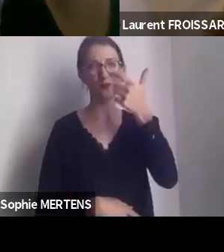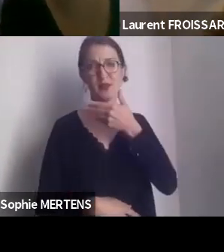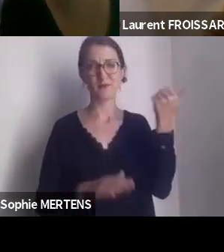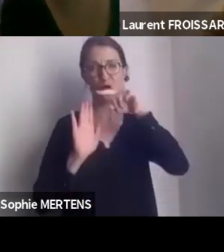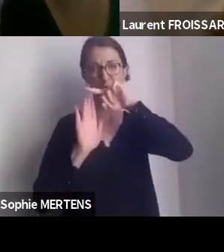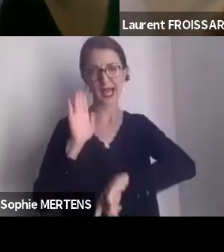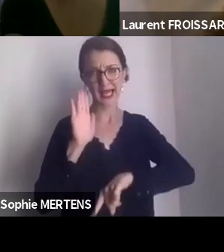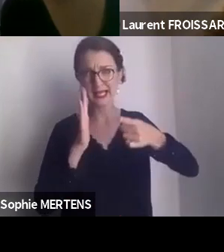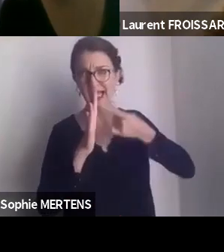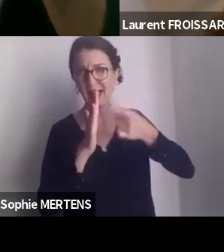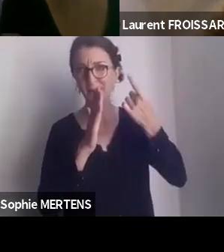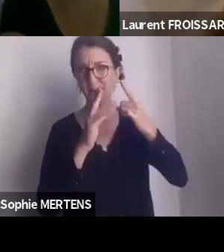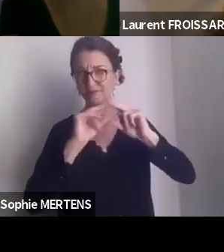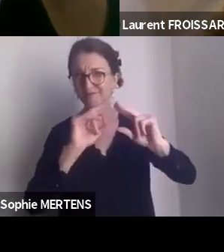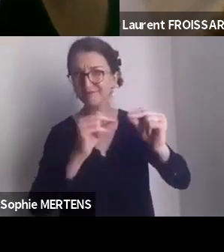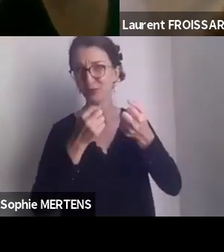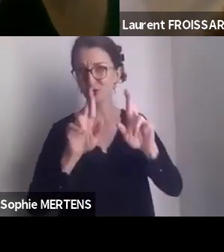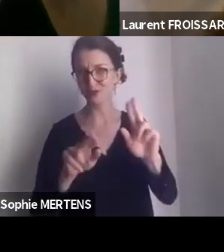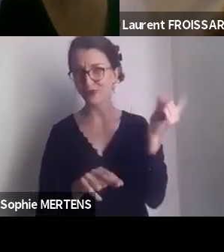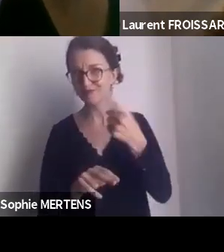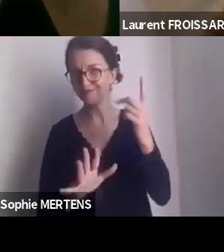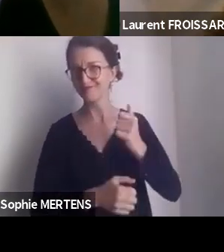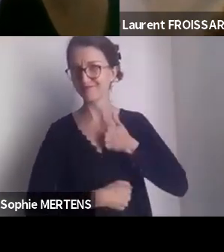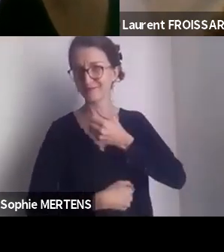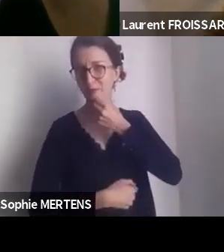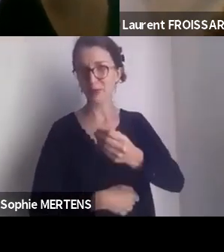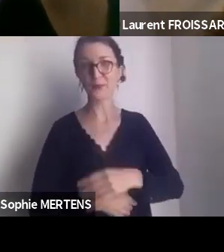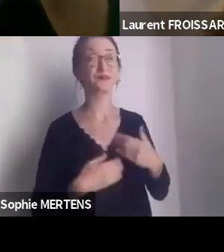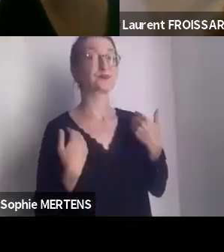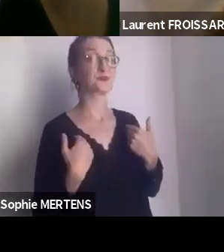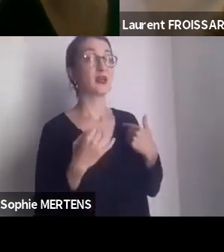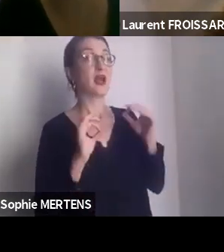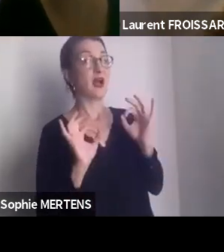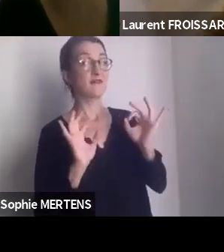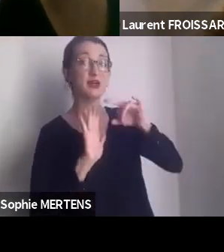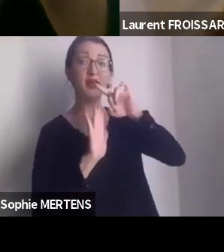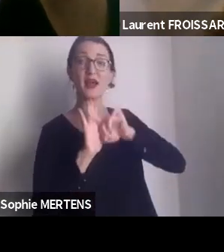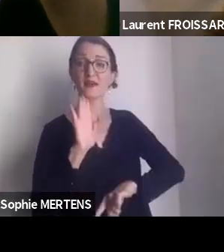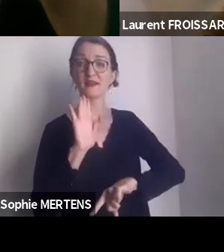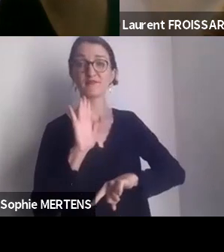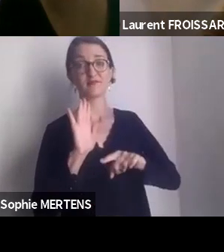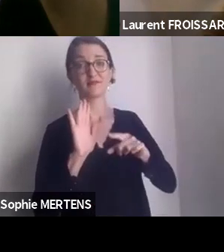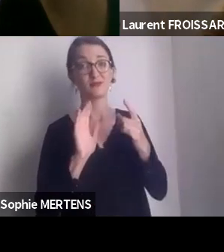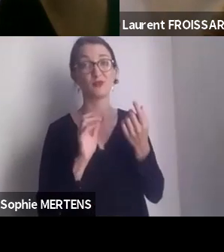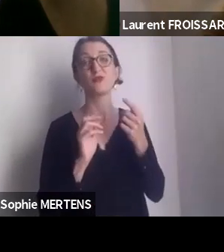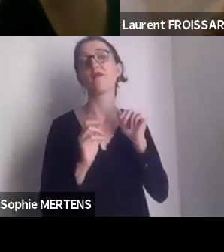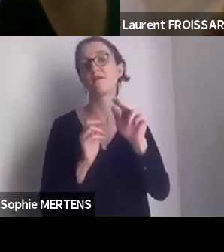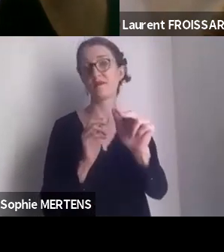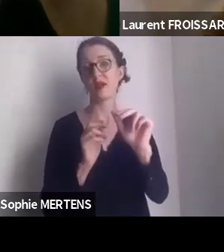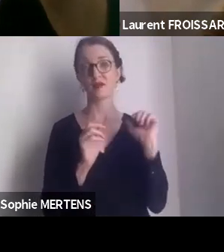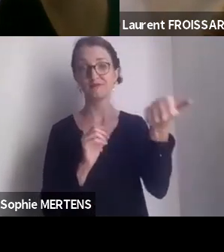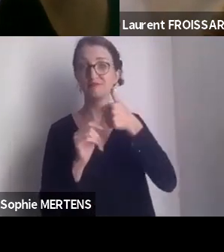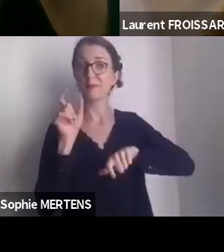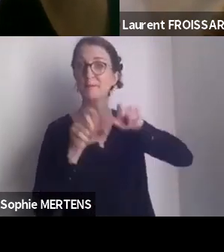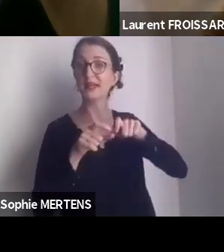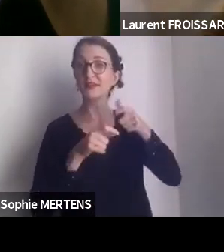démarrer ce webinaire. Tout à fait. Alors, les règles du jeu de ce webinaire, c'est que donc dans quelques instants, on va vous présenter les intervenants qui vont pouvoir